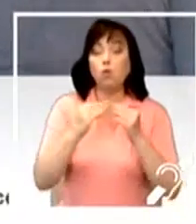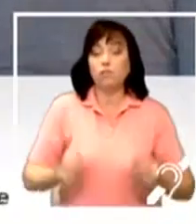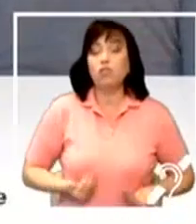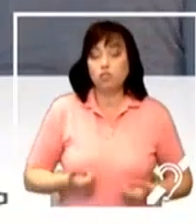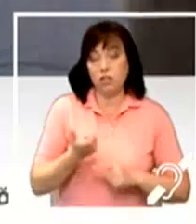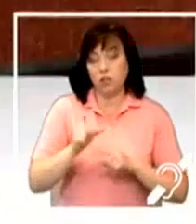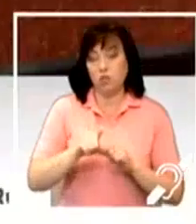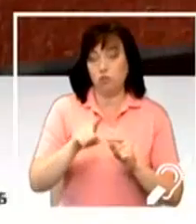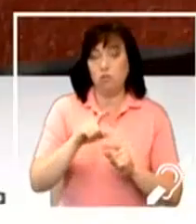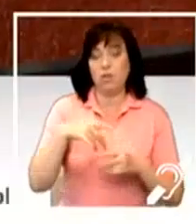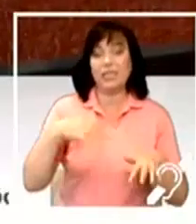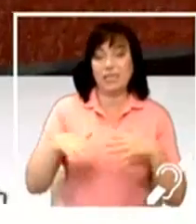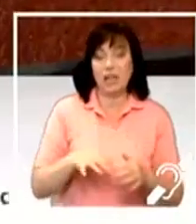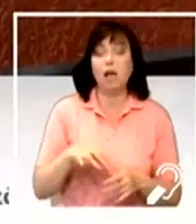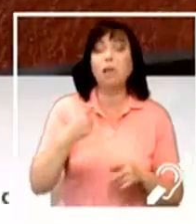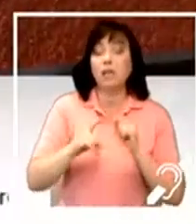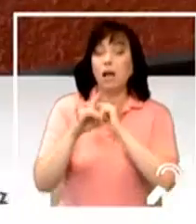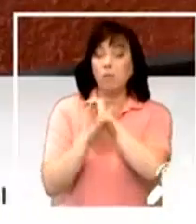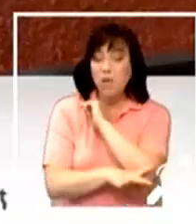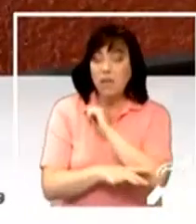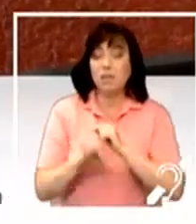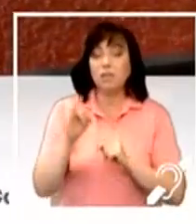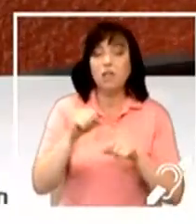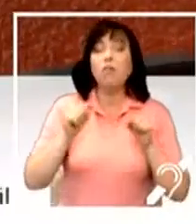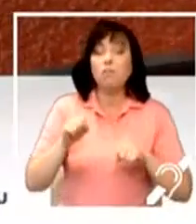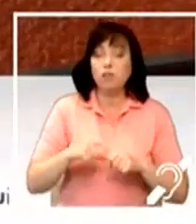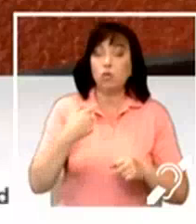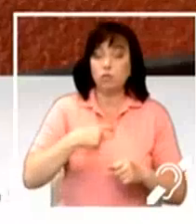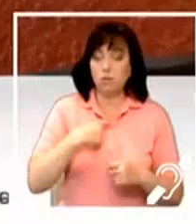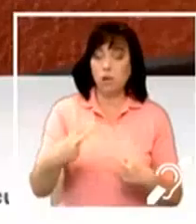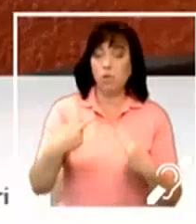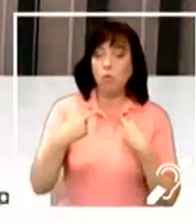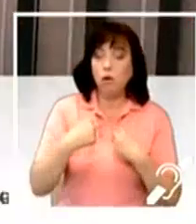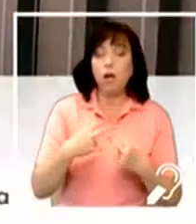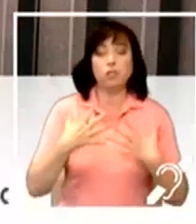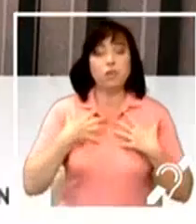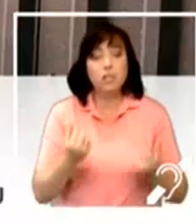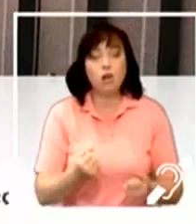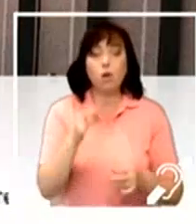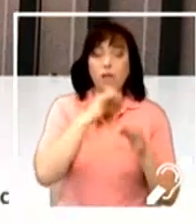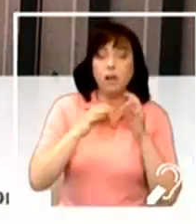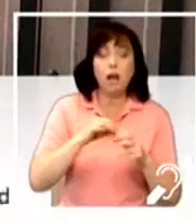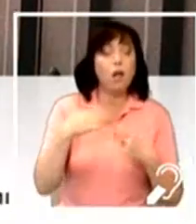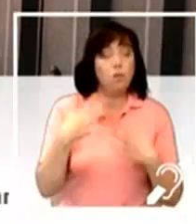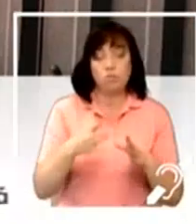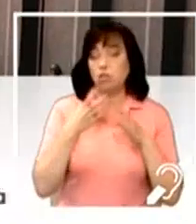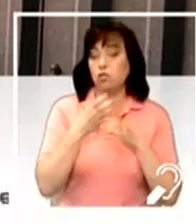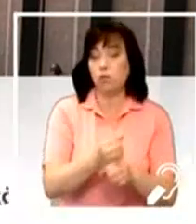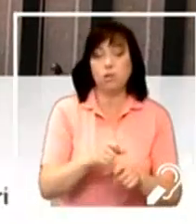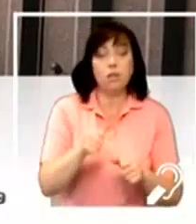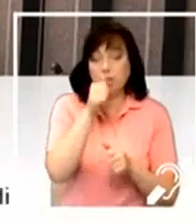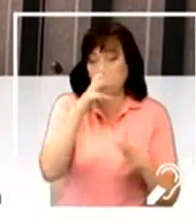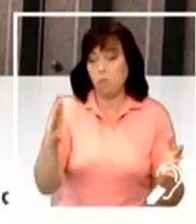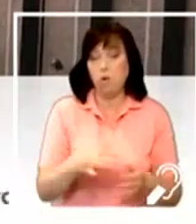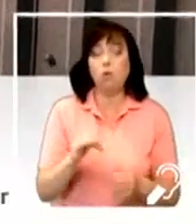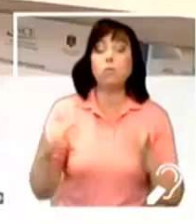scăzut. Mai simplu spus, din cauza sărăciei, posibilitățile de a avea grijă de propria sănătate sunt reduse considerabil în